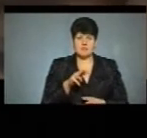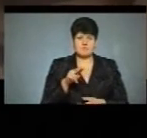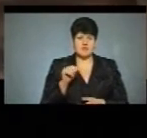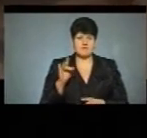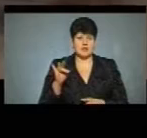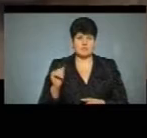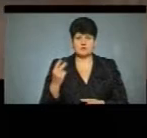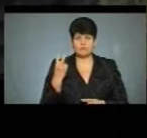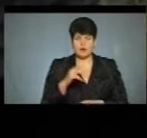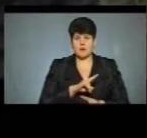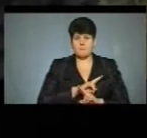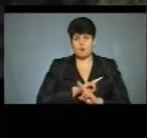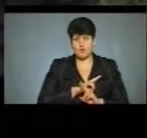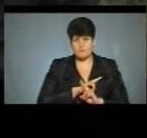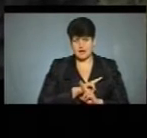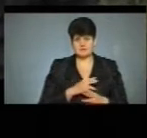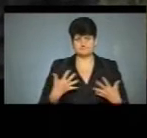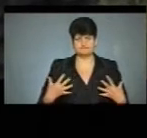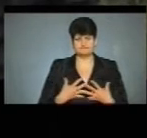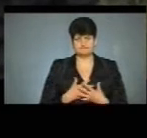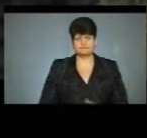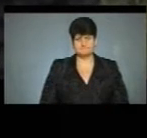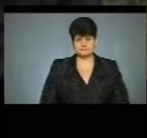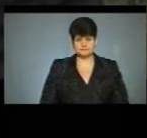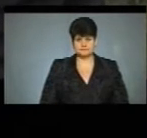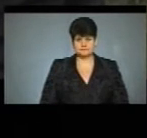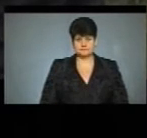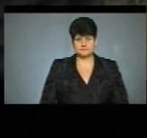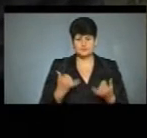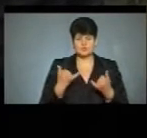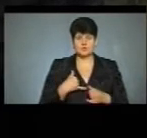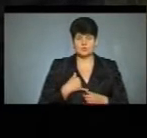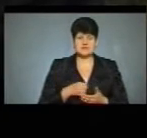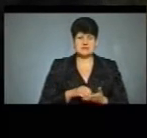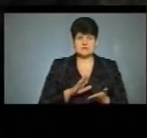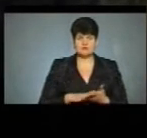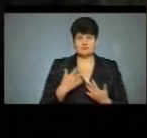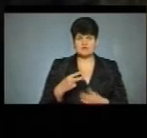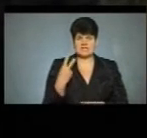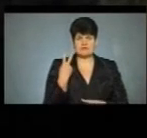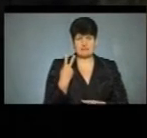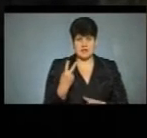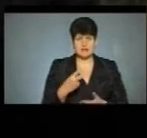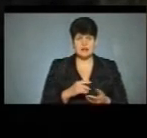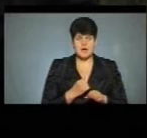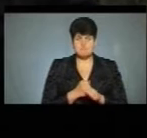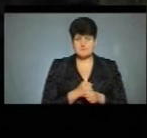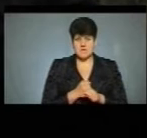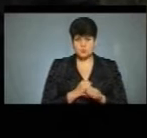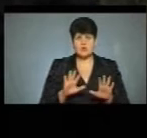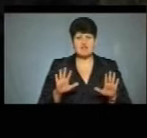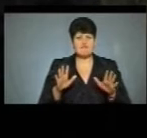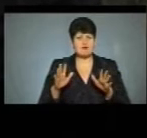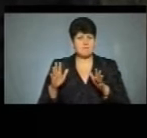Двоє з них померли від вірусної пневмонії. Що на сьогодні у нас зареєстровано вже два лабораторно